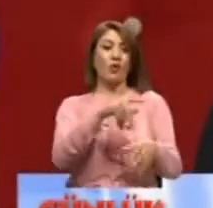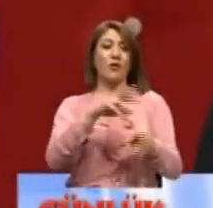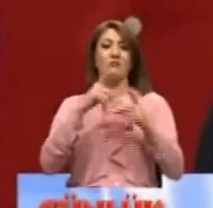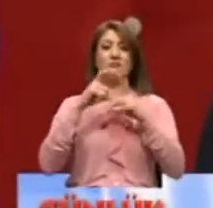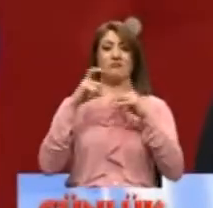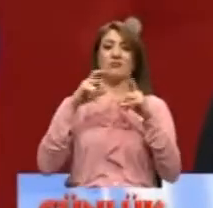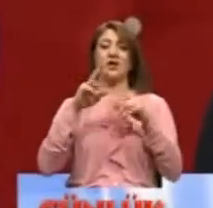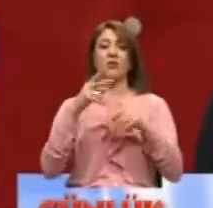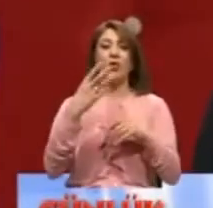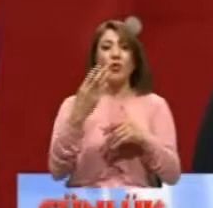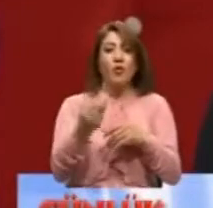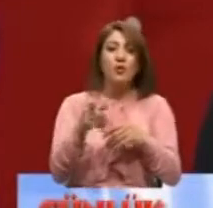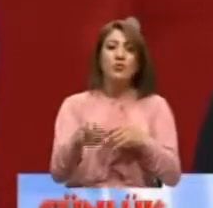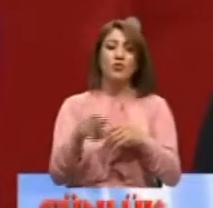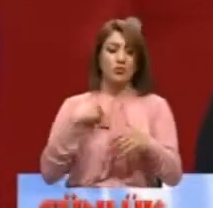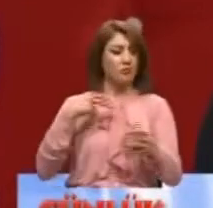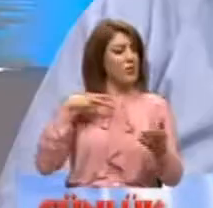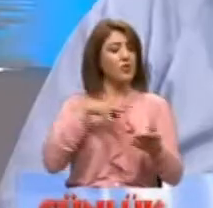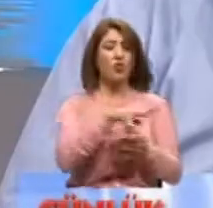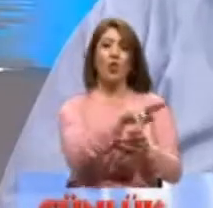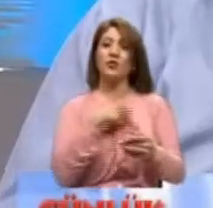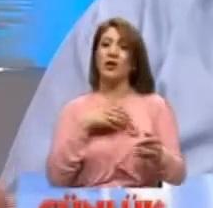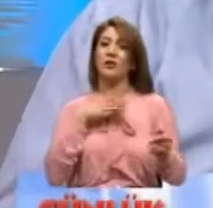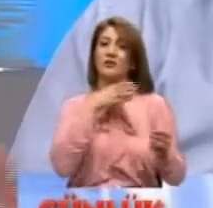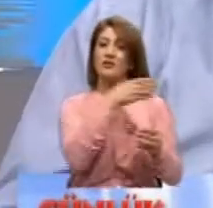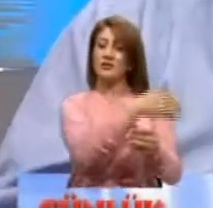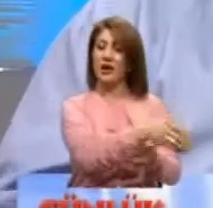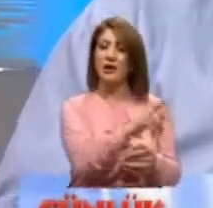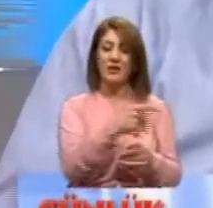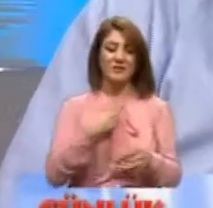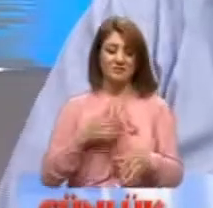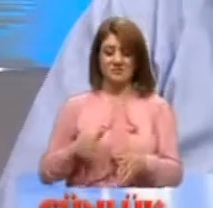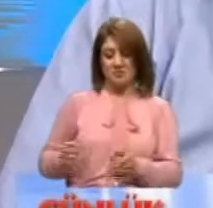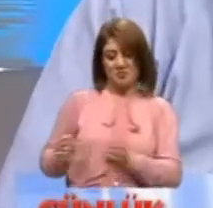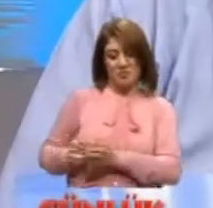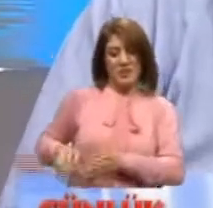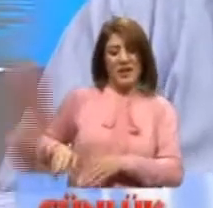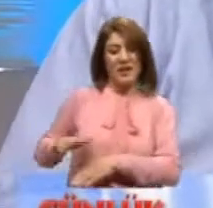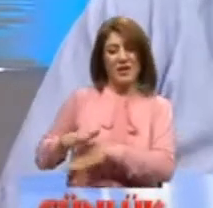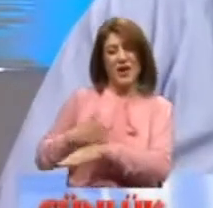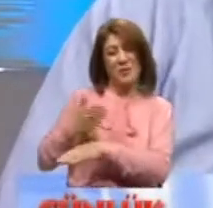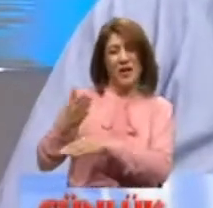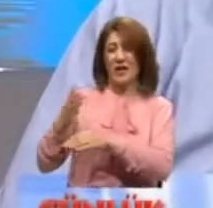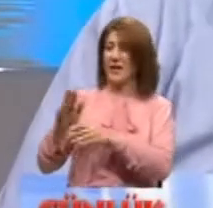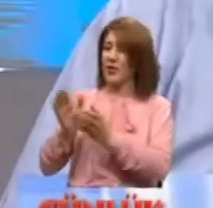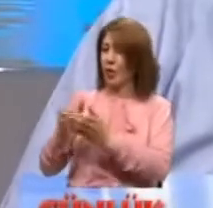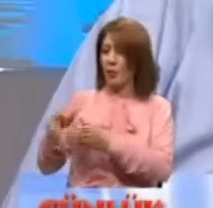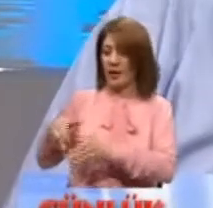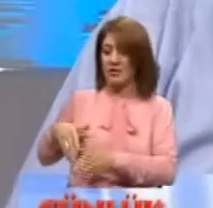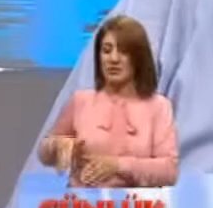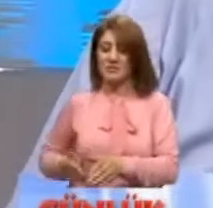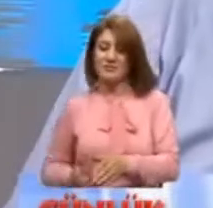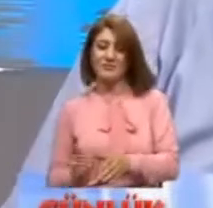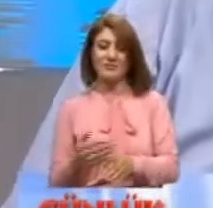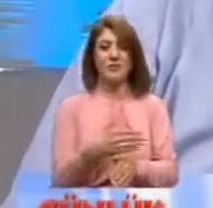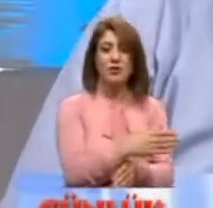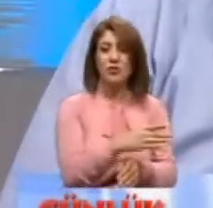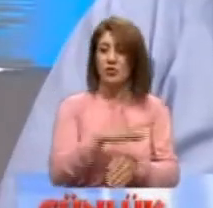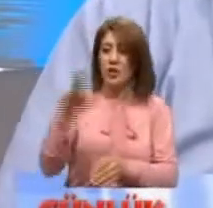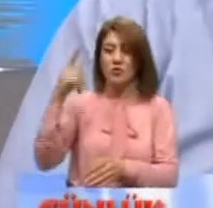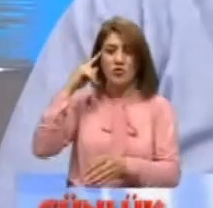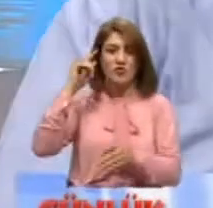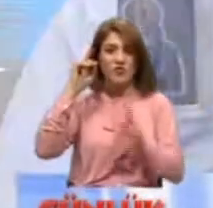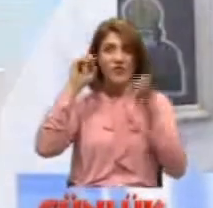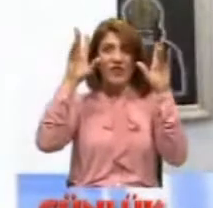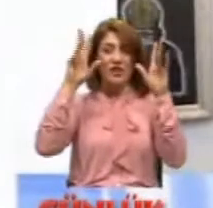bir... Yani şimdi mesela yolda giderken böyle hani kedi köpek biz böyle sakince yanından geçiyoruz ama adamlar böyle yaratıcı planlar yapıyorlar. Ay vallahi inanılır